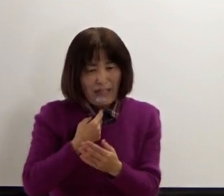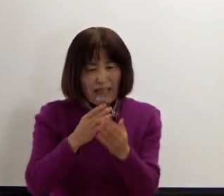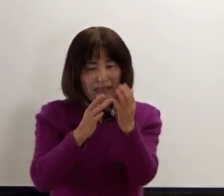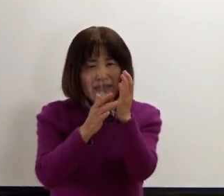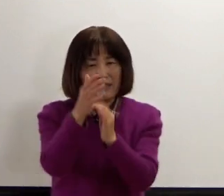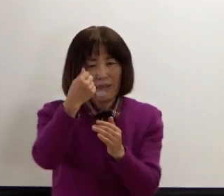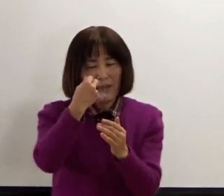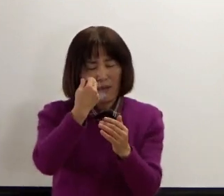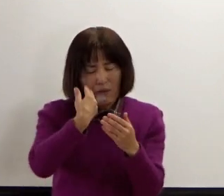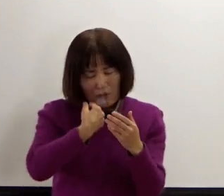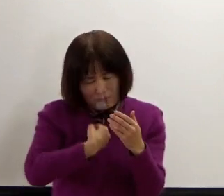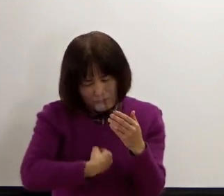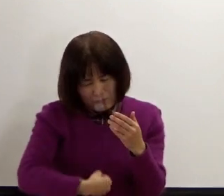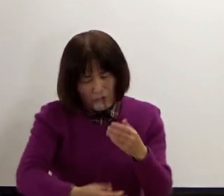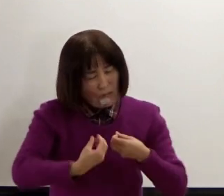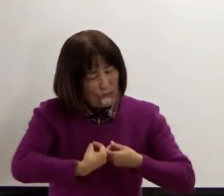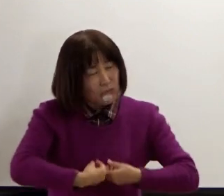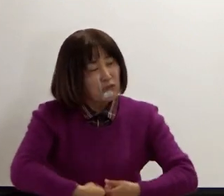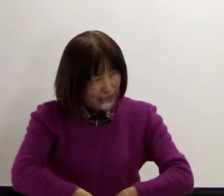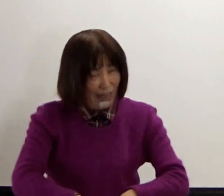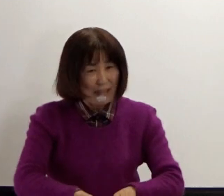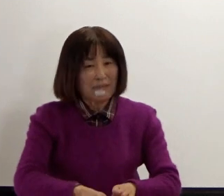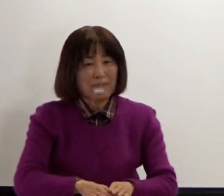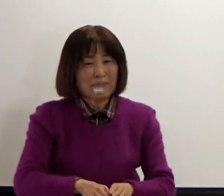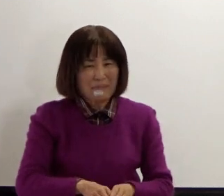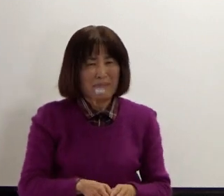アは主を褒めたたえるんですよ、う